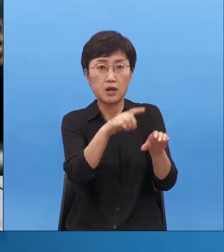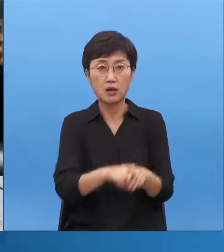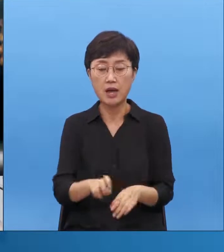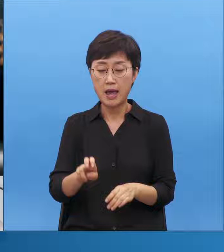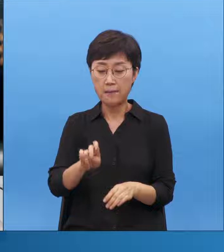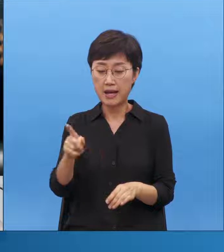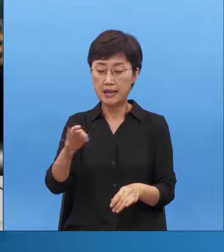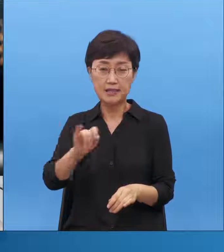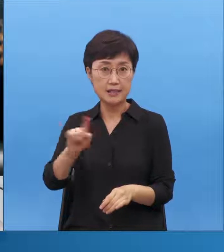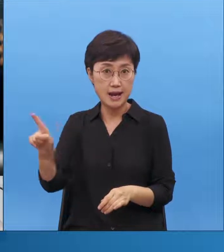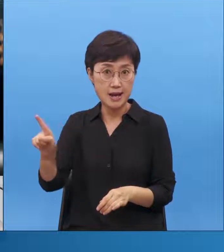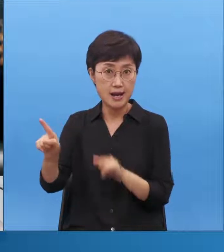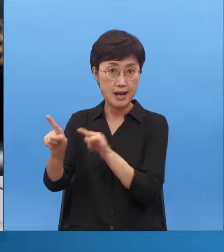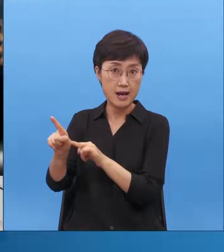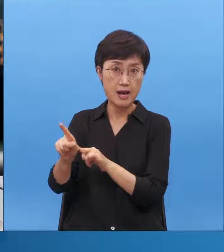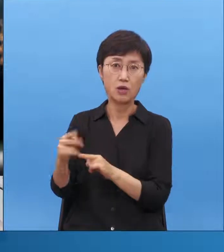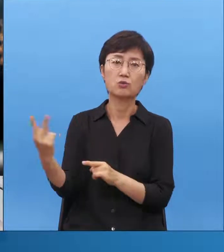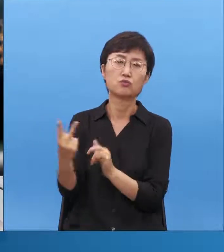막달라 마리아와